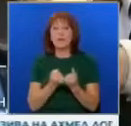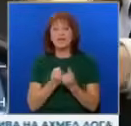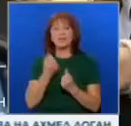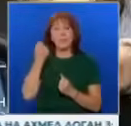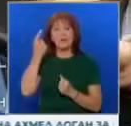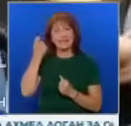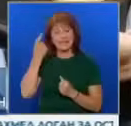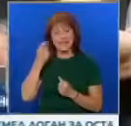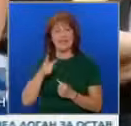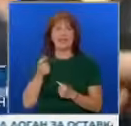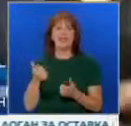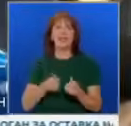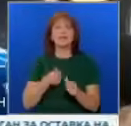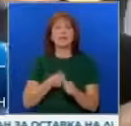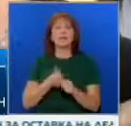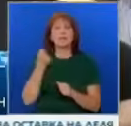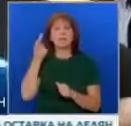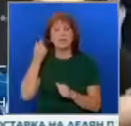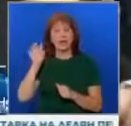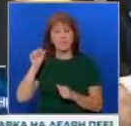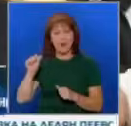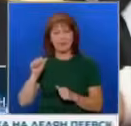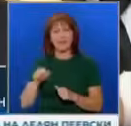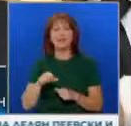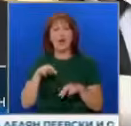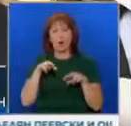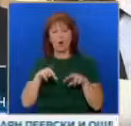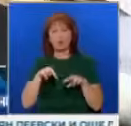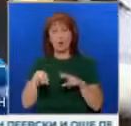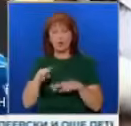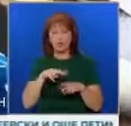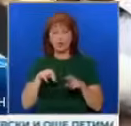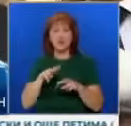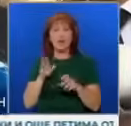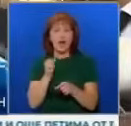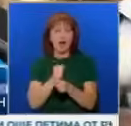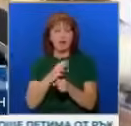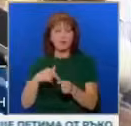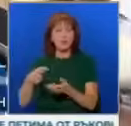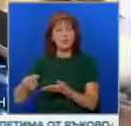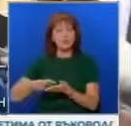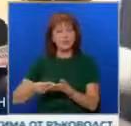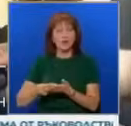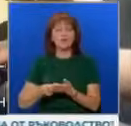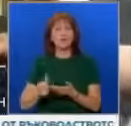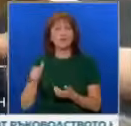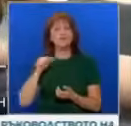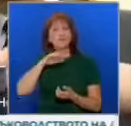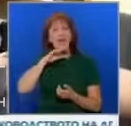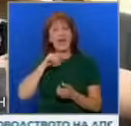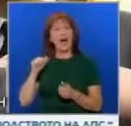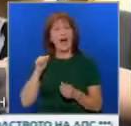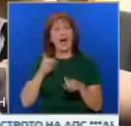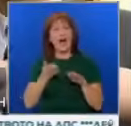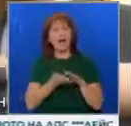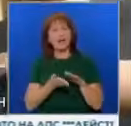заместник председателите, на председателя на контролната комисия, на служителите, на счетоводството, на архива и на всички е в